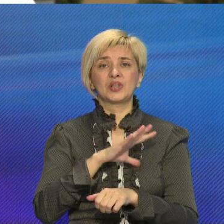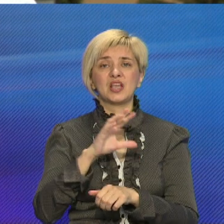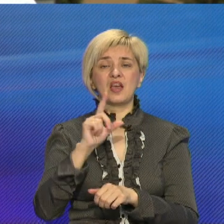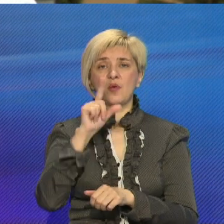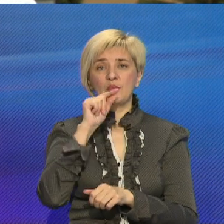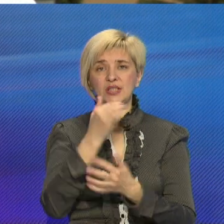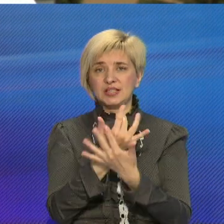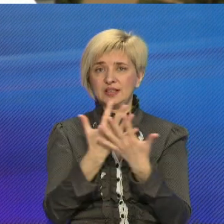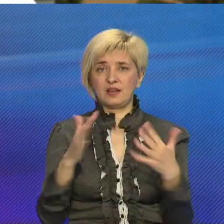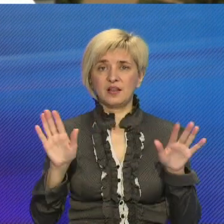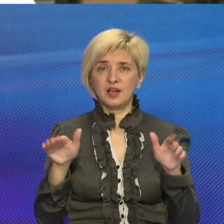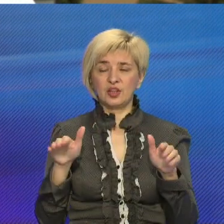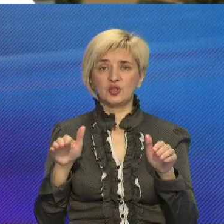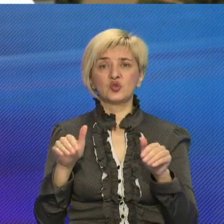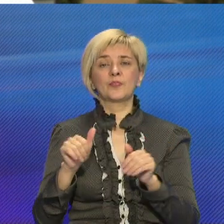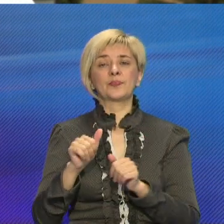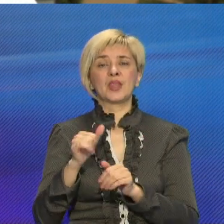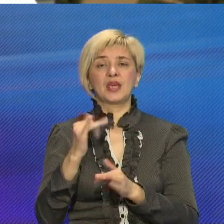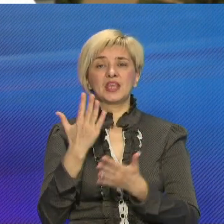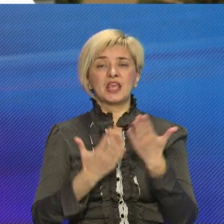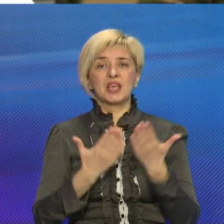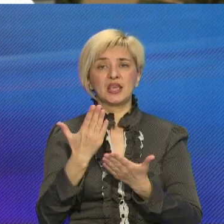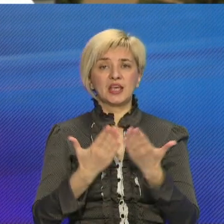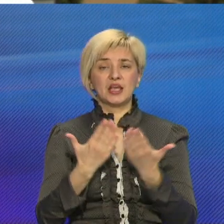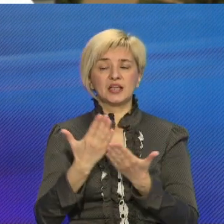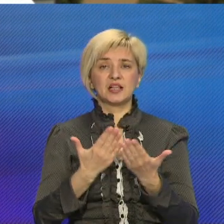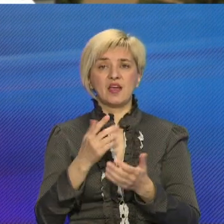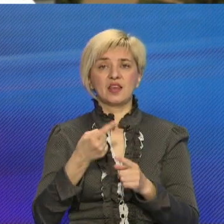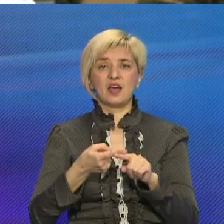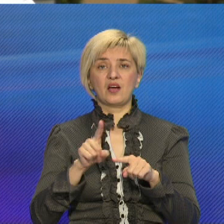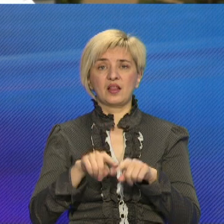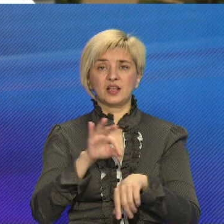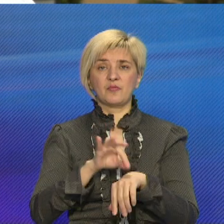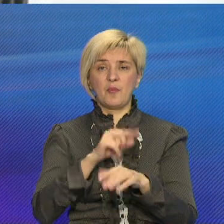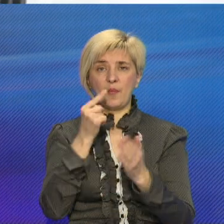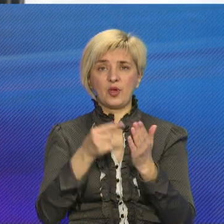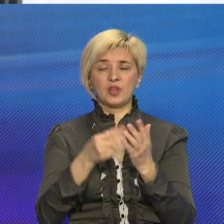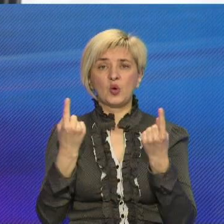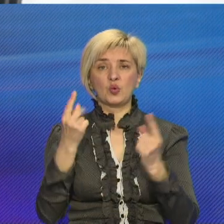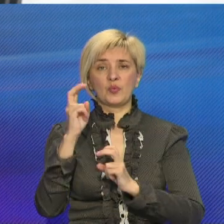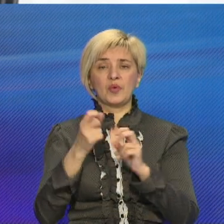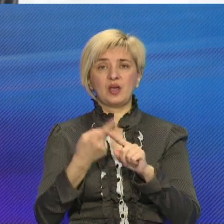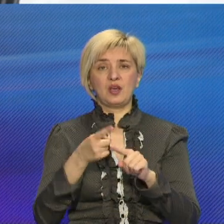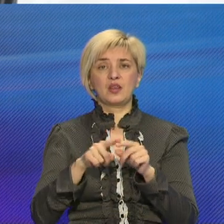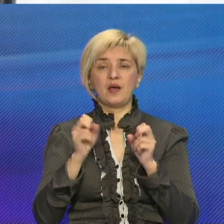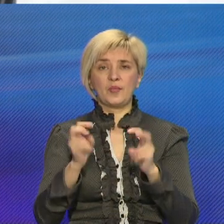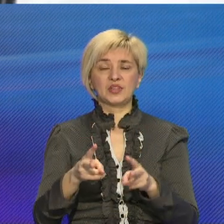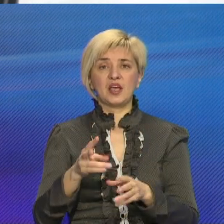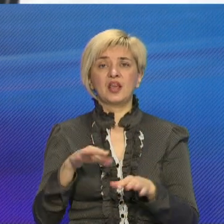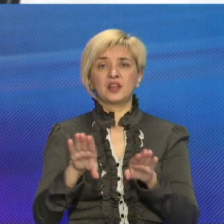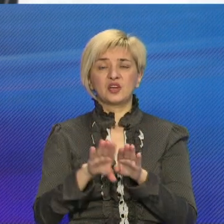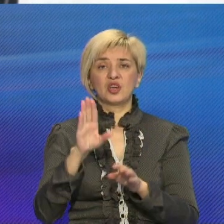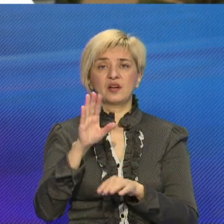птицы. И если данная инфекция попадет на крупные предприятия, это тоже достаточно чревато. Но опять же, вирус гриппа, который